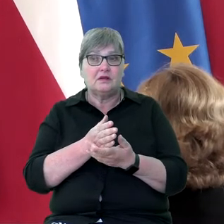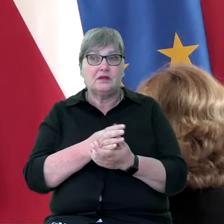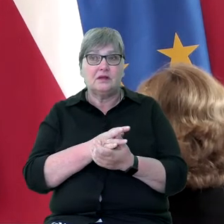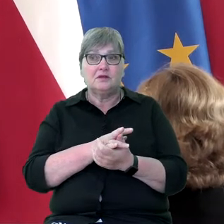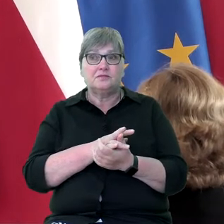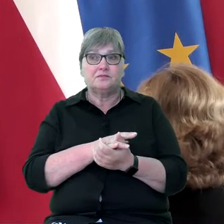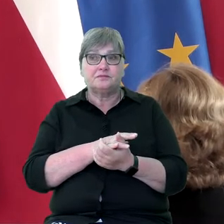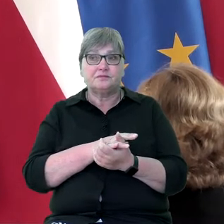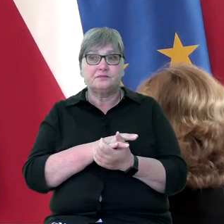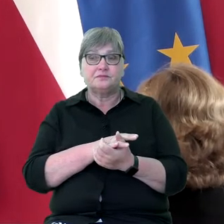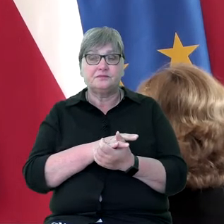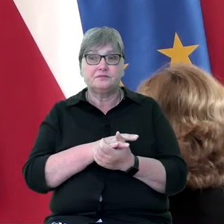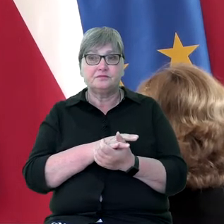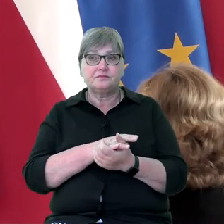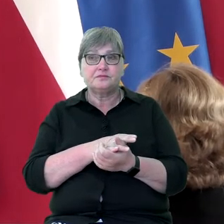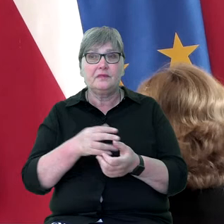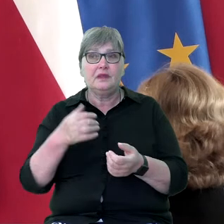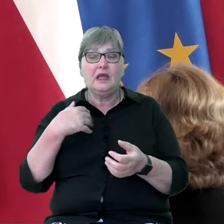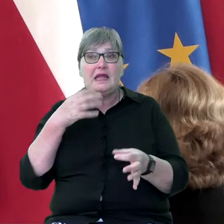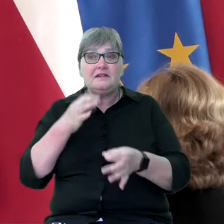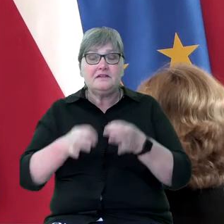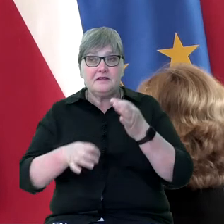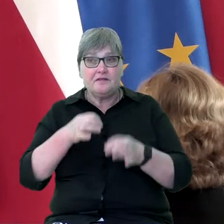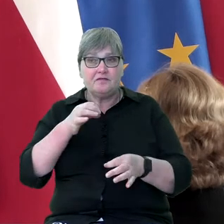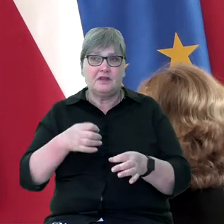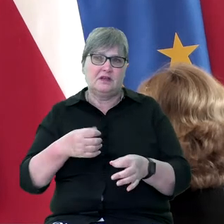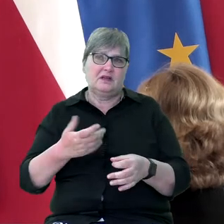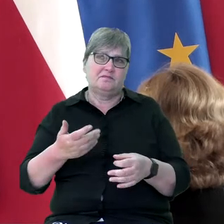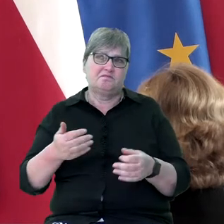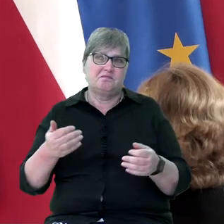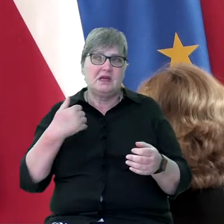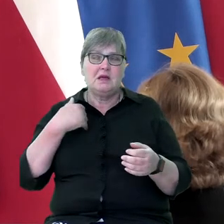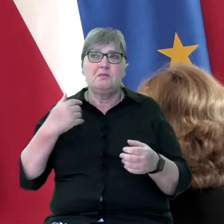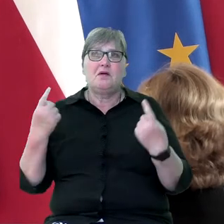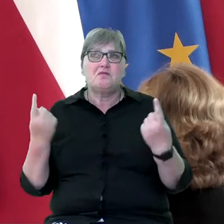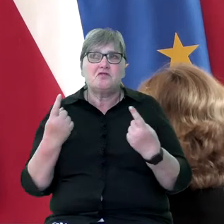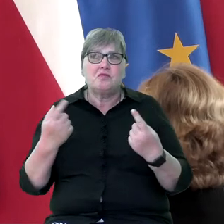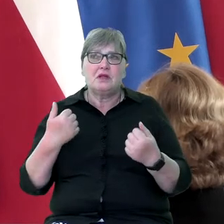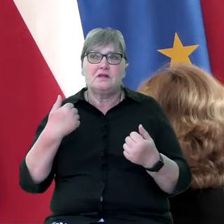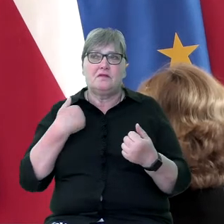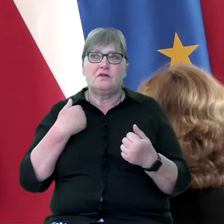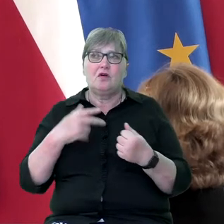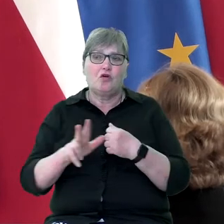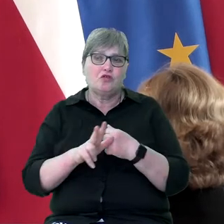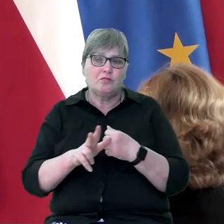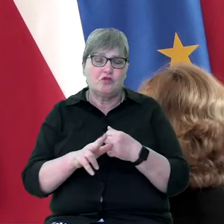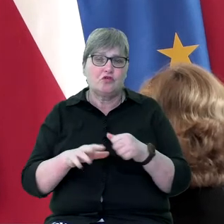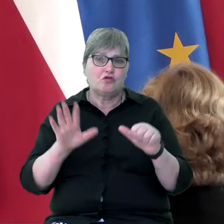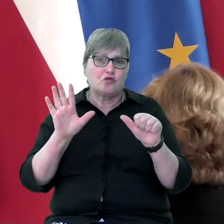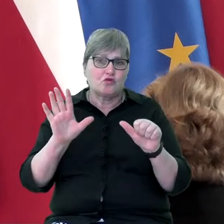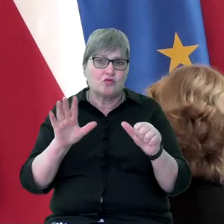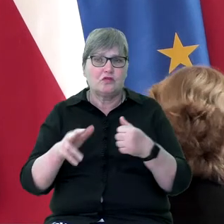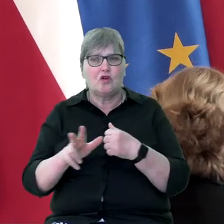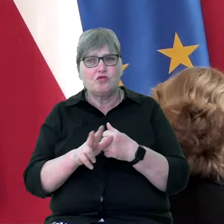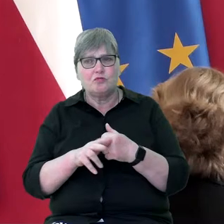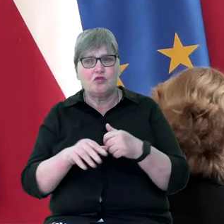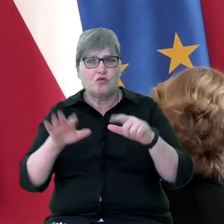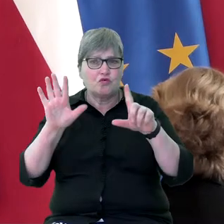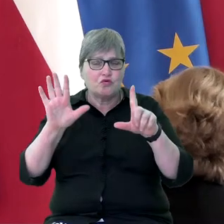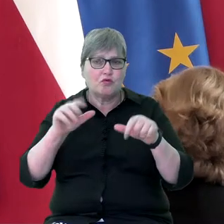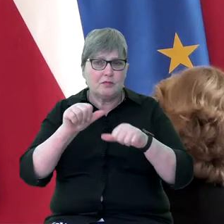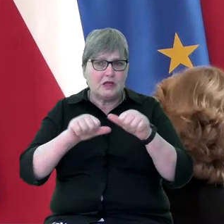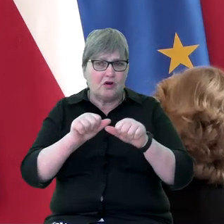taką sytuację, już nie pamiętam, był może 86-87 rok, kiedy gdzieś tam w małym mieście, w moim